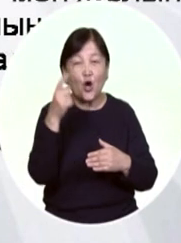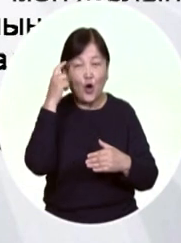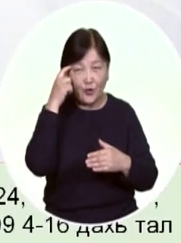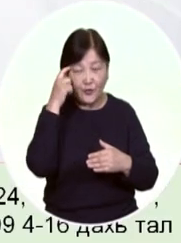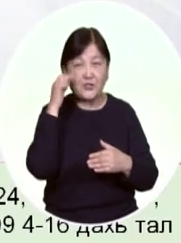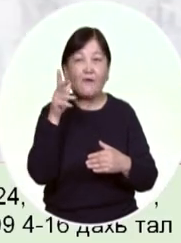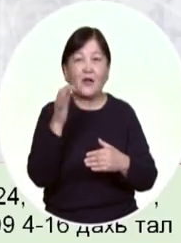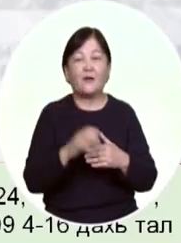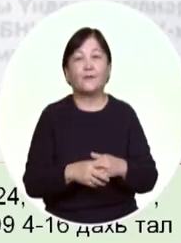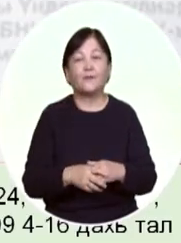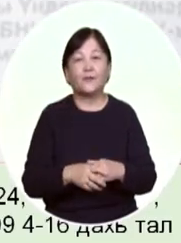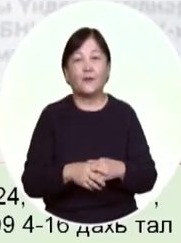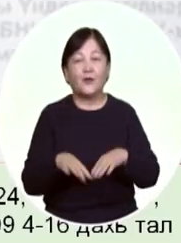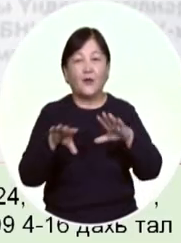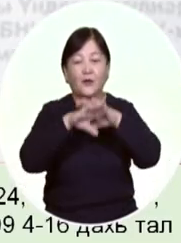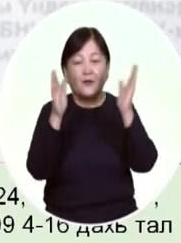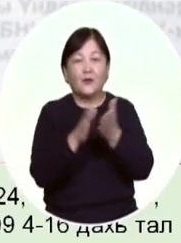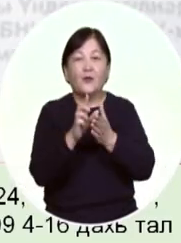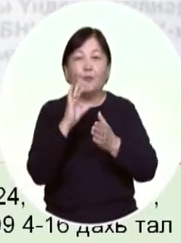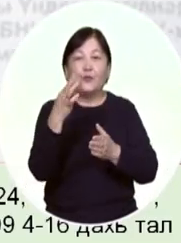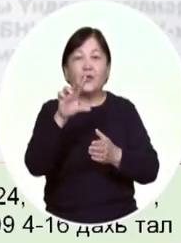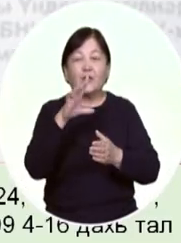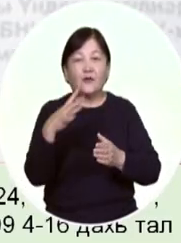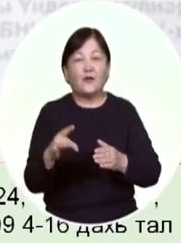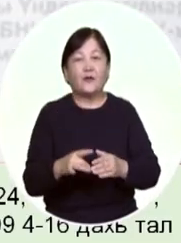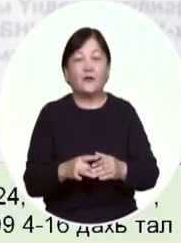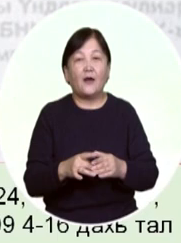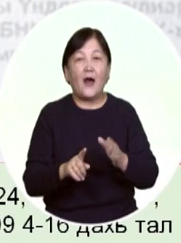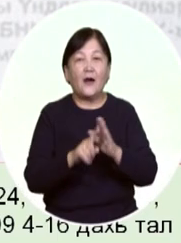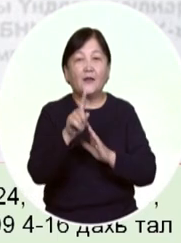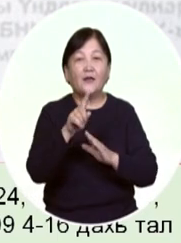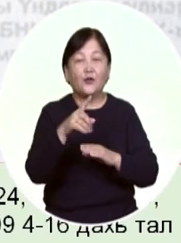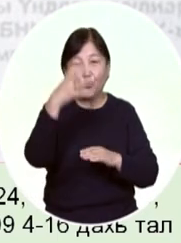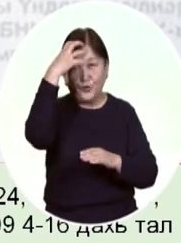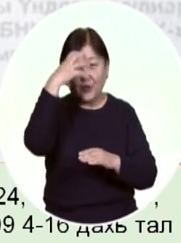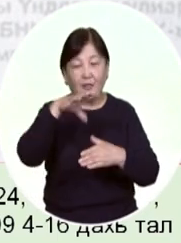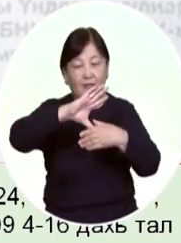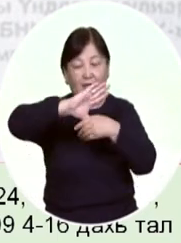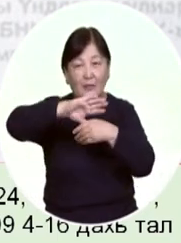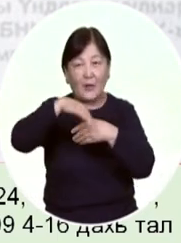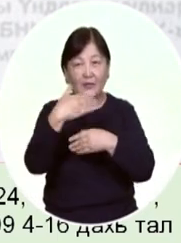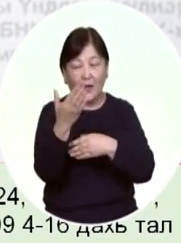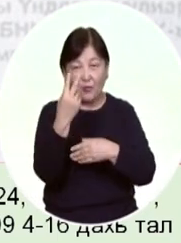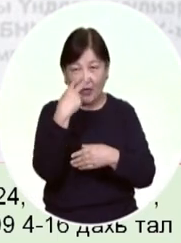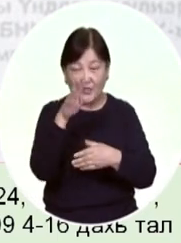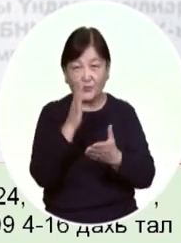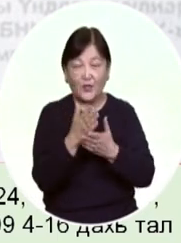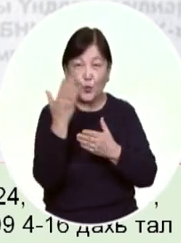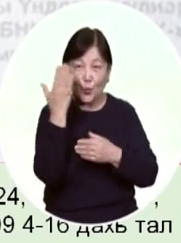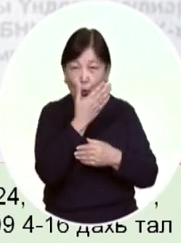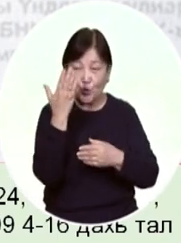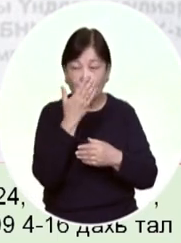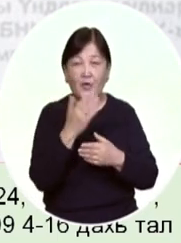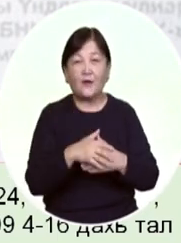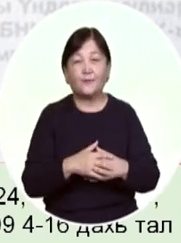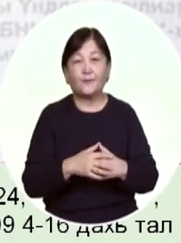ойлгоорой. Энэ бүдэг дээр Монгол улсын анхны төрийн талбай 24 оны төрийн талбай. Уншаараа